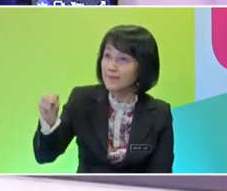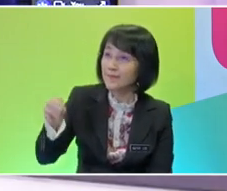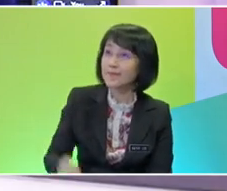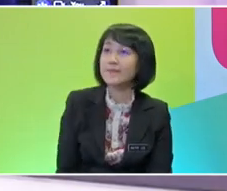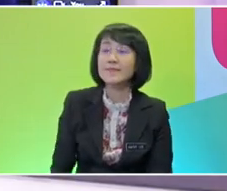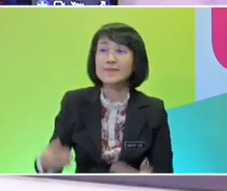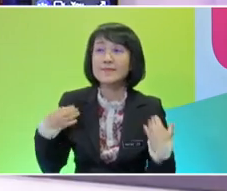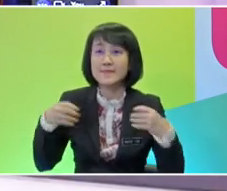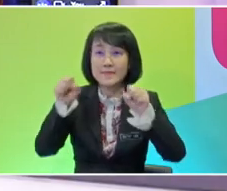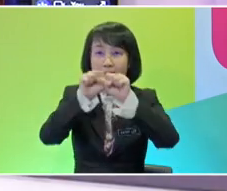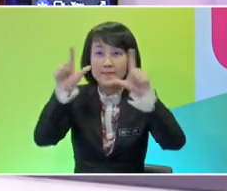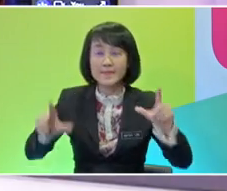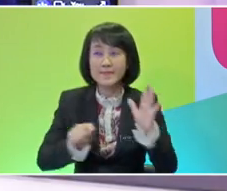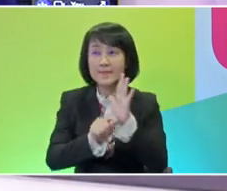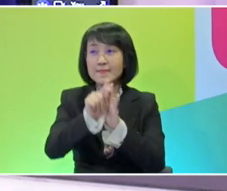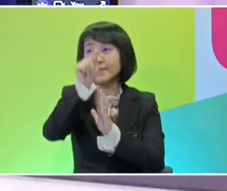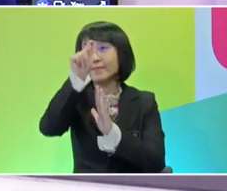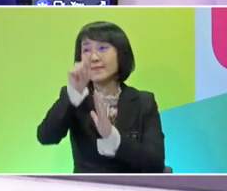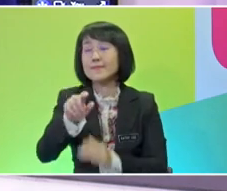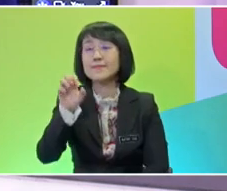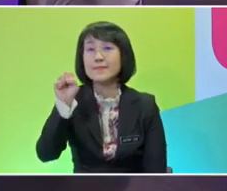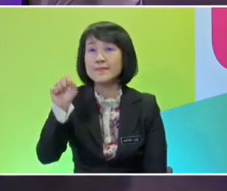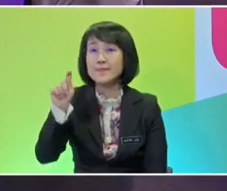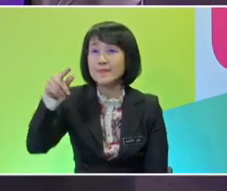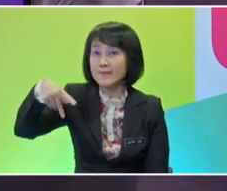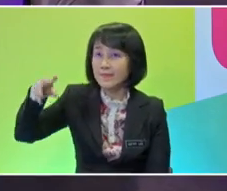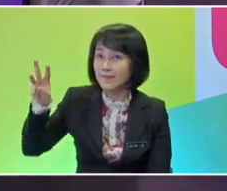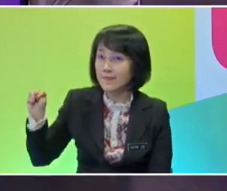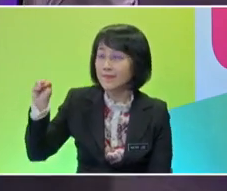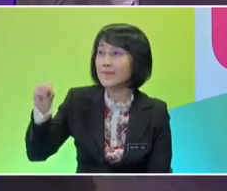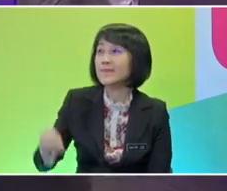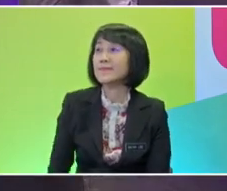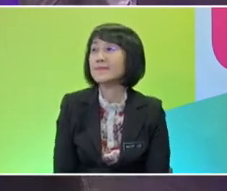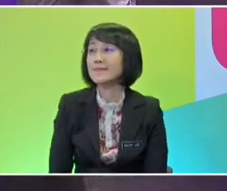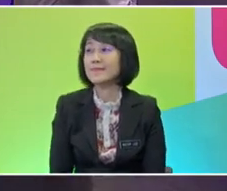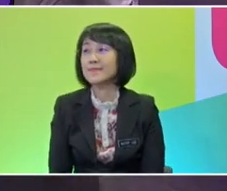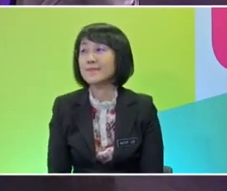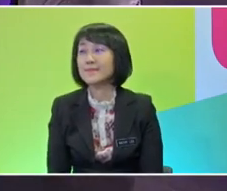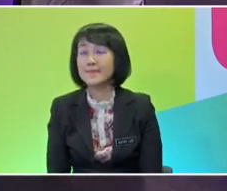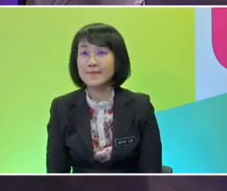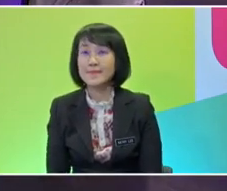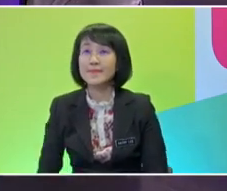ada tinggi pelajaran tapi rasanya hampir semua